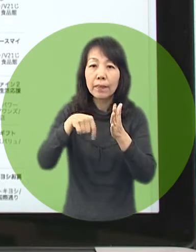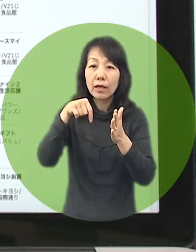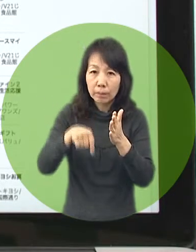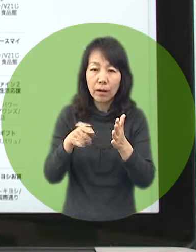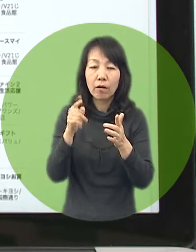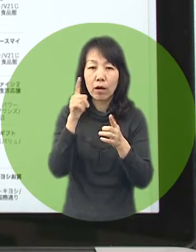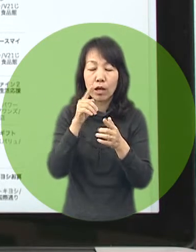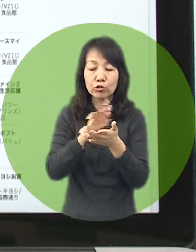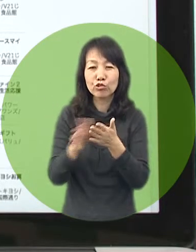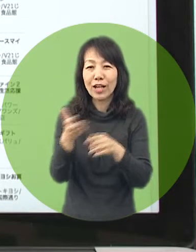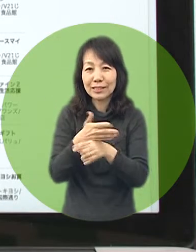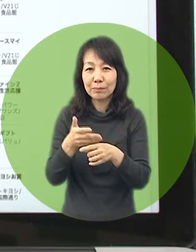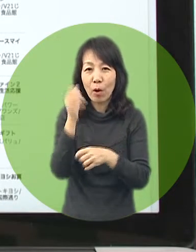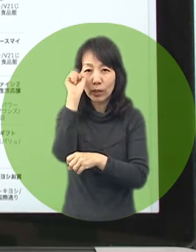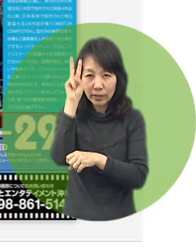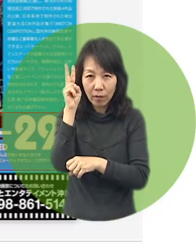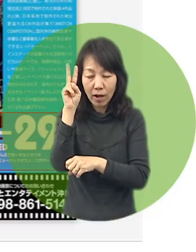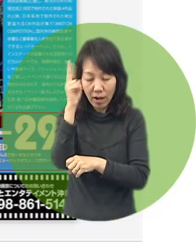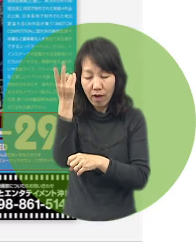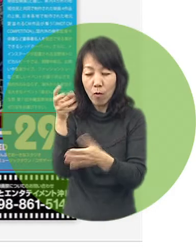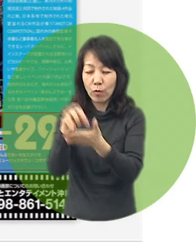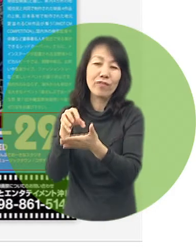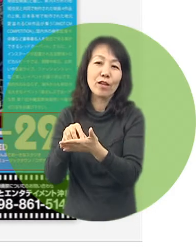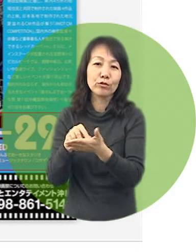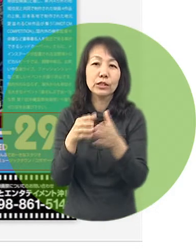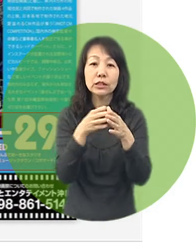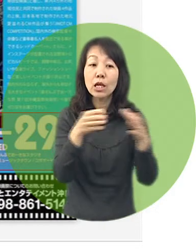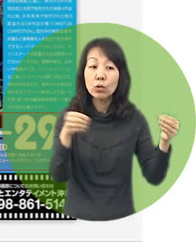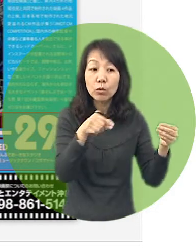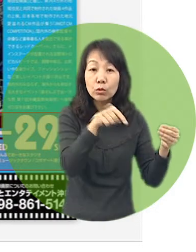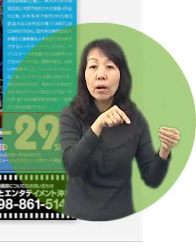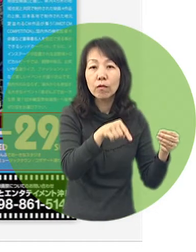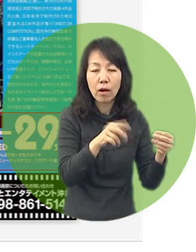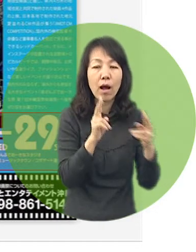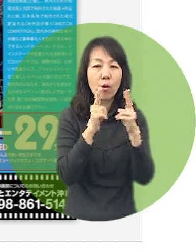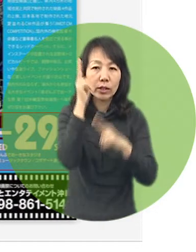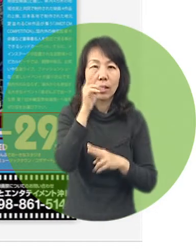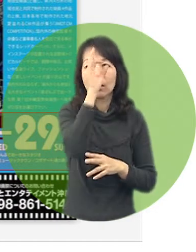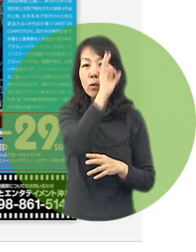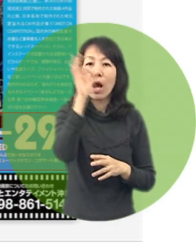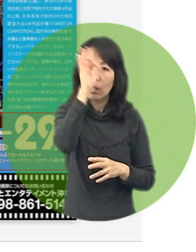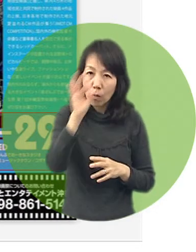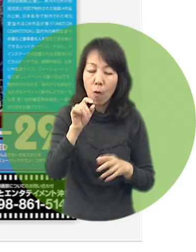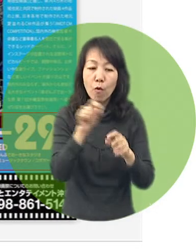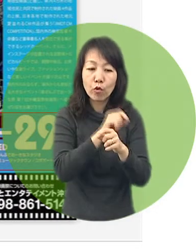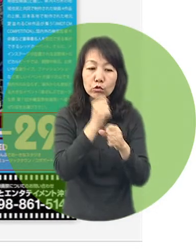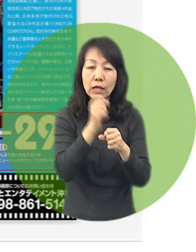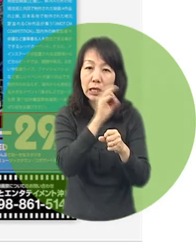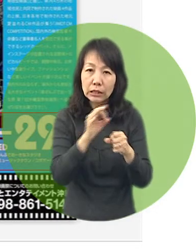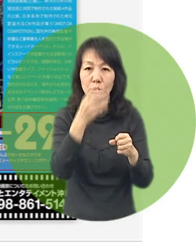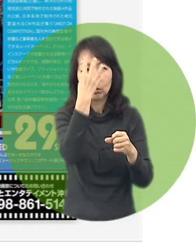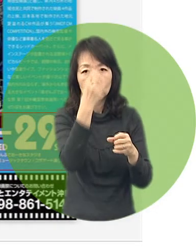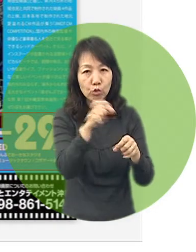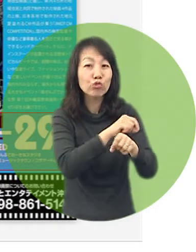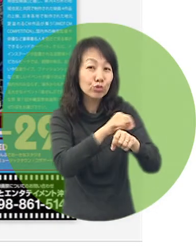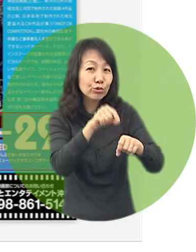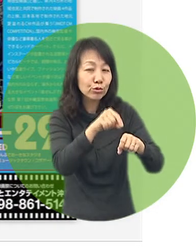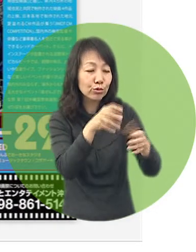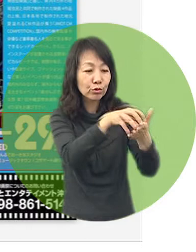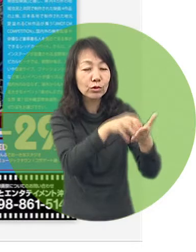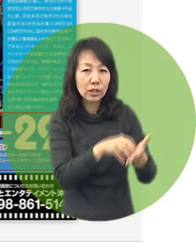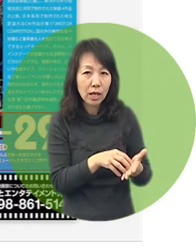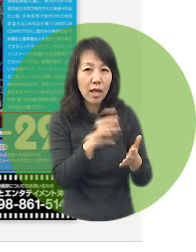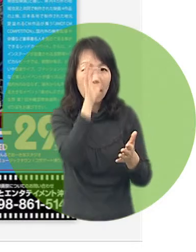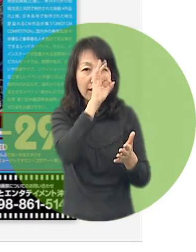ラシマ沖縄を配信しています。全国版では沖縄の観光や特産品についての特集を配信し、観光客